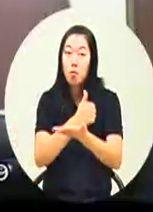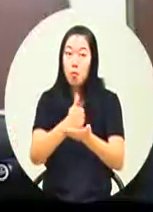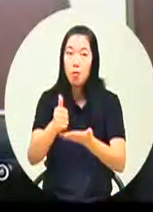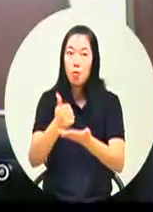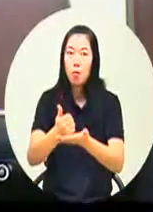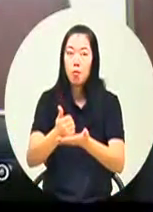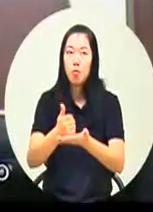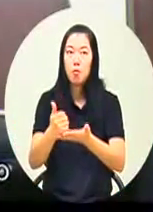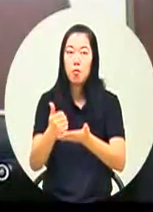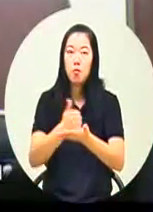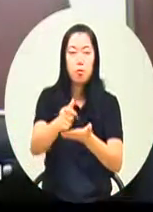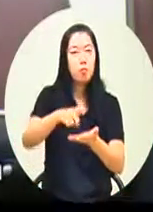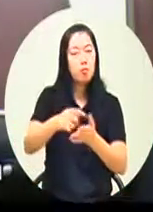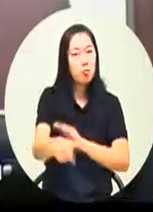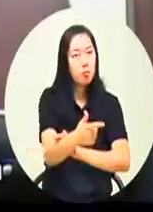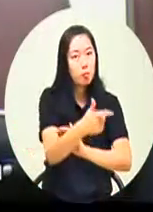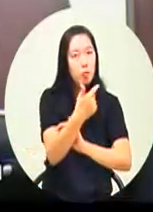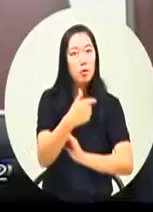的都很方便，快递啊。